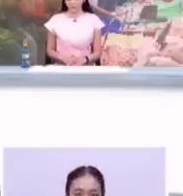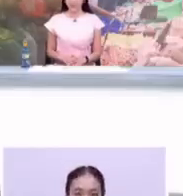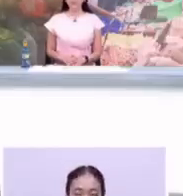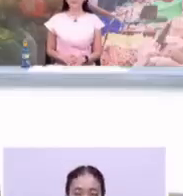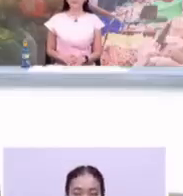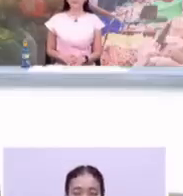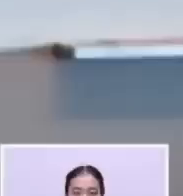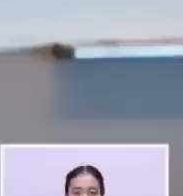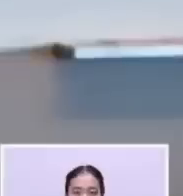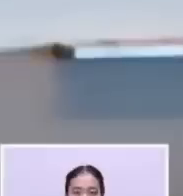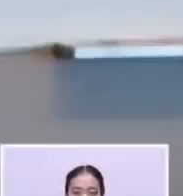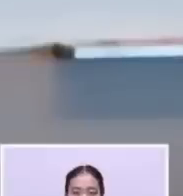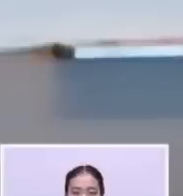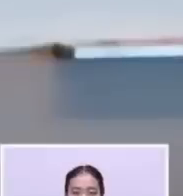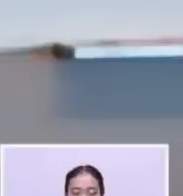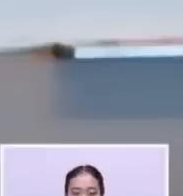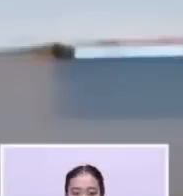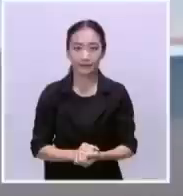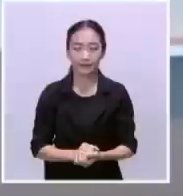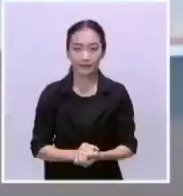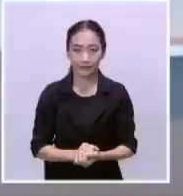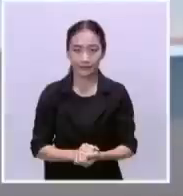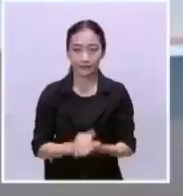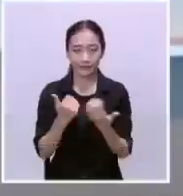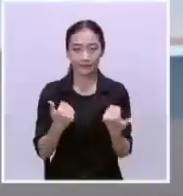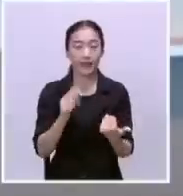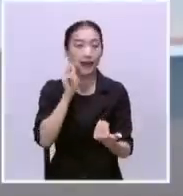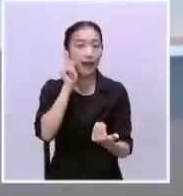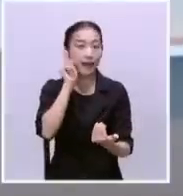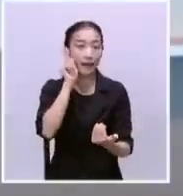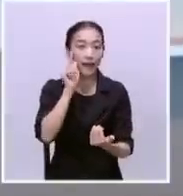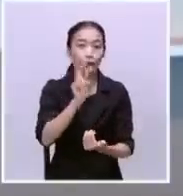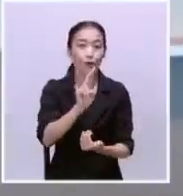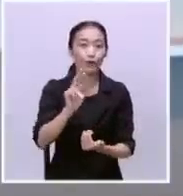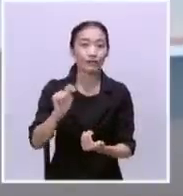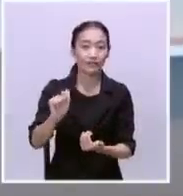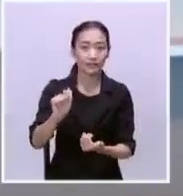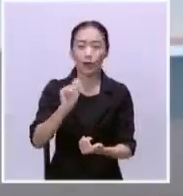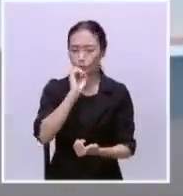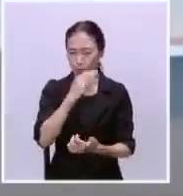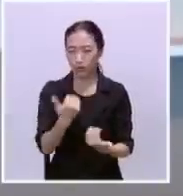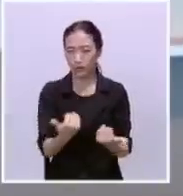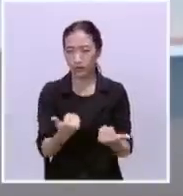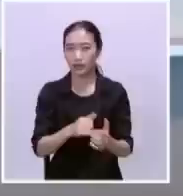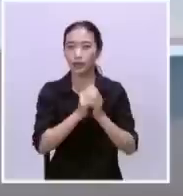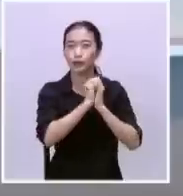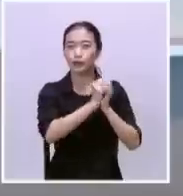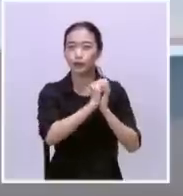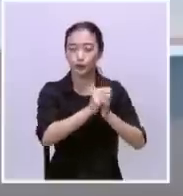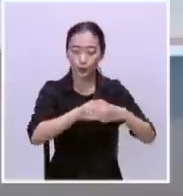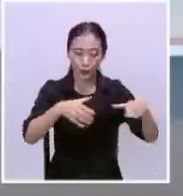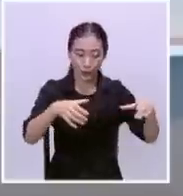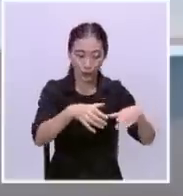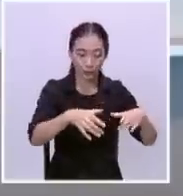ชิญเลยครับ สำนักข่าวรอยเตอร์สนะคะได้รายงานค่ะว่า China Media Group ซึ่งเป็นการรวมกลุ่มของ